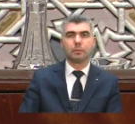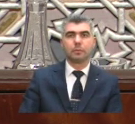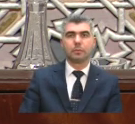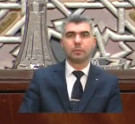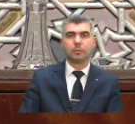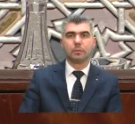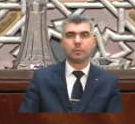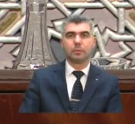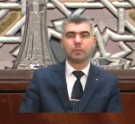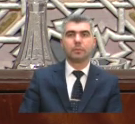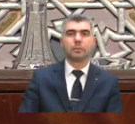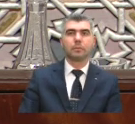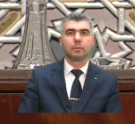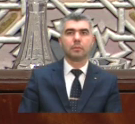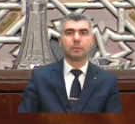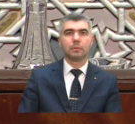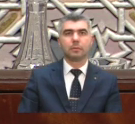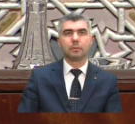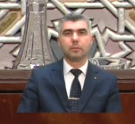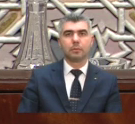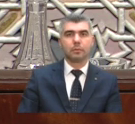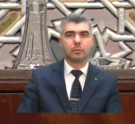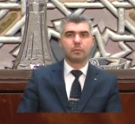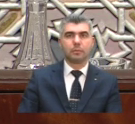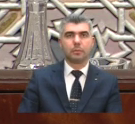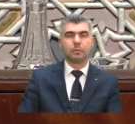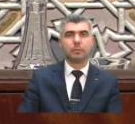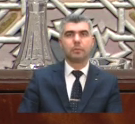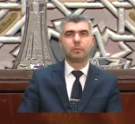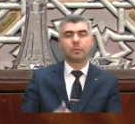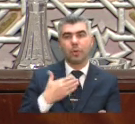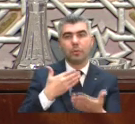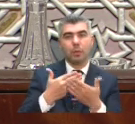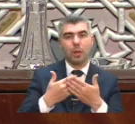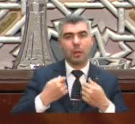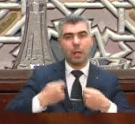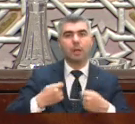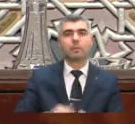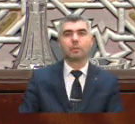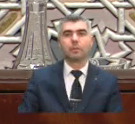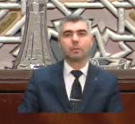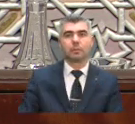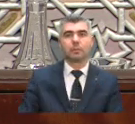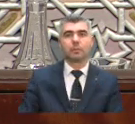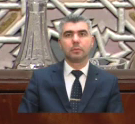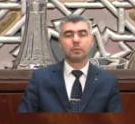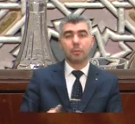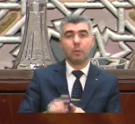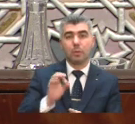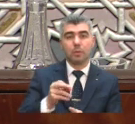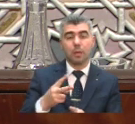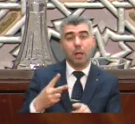يخليكم الله يخليكم. شكرا السيدة الرئيسة. راه معلوم غادي يكونوا